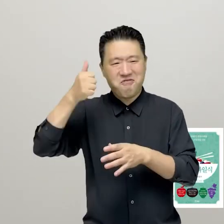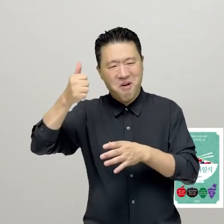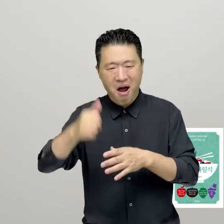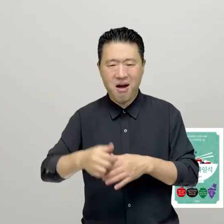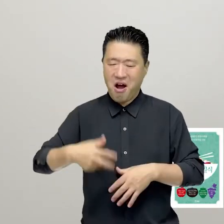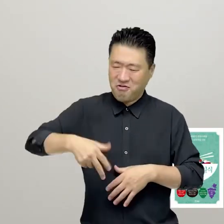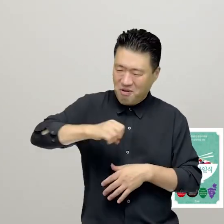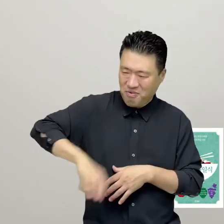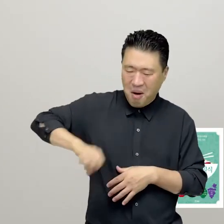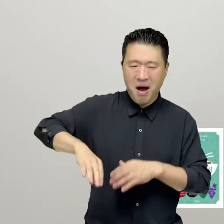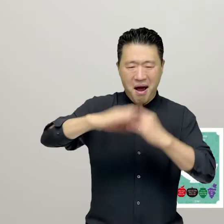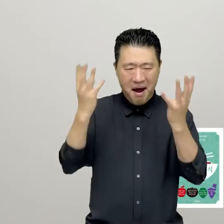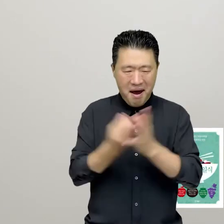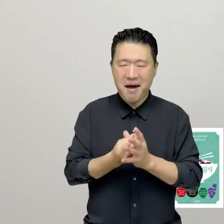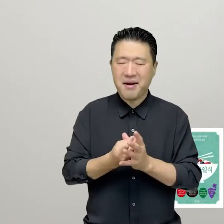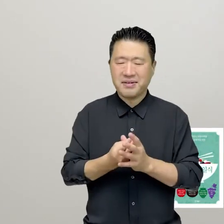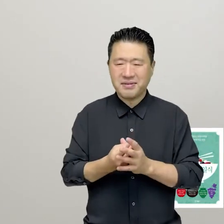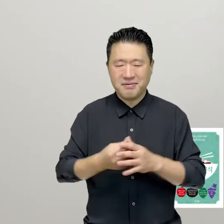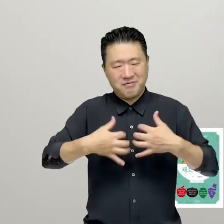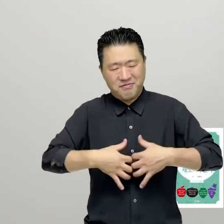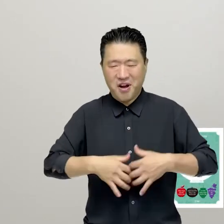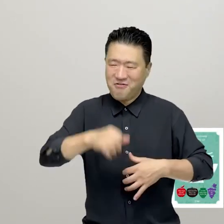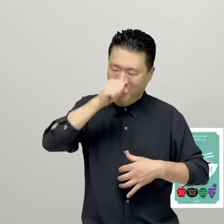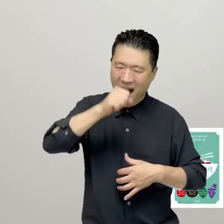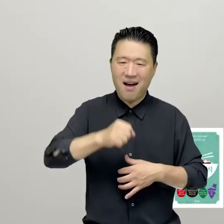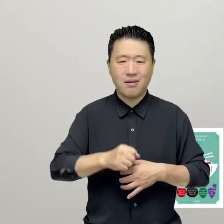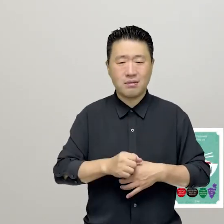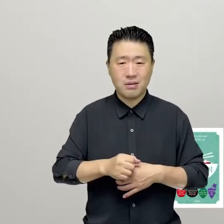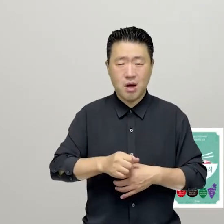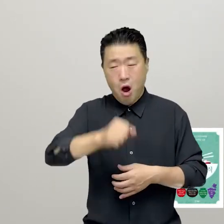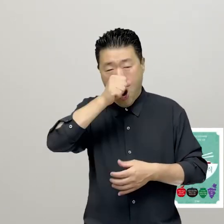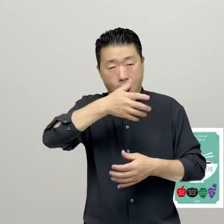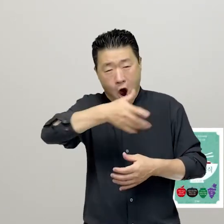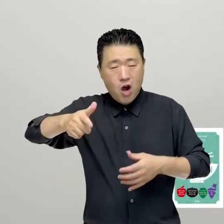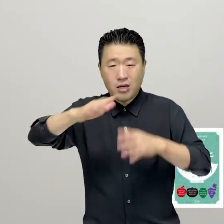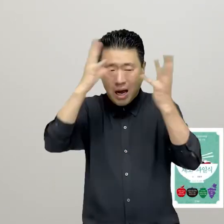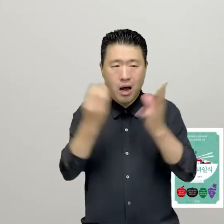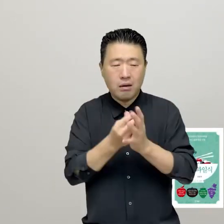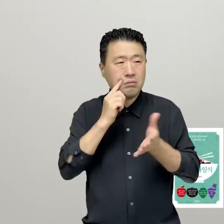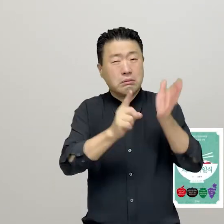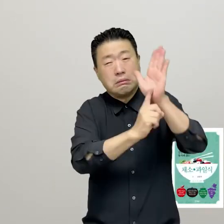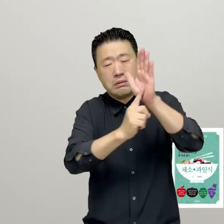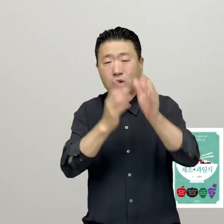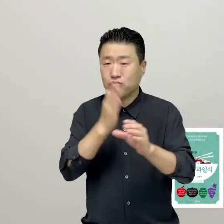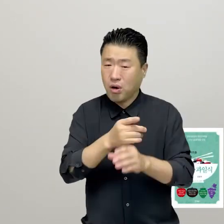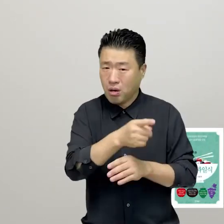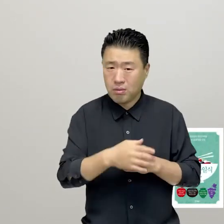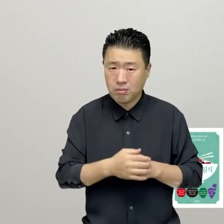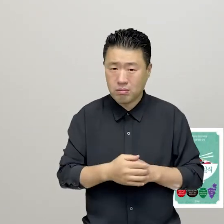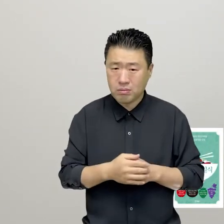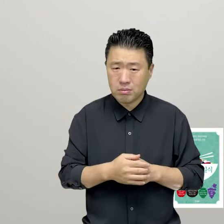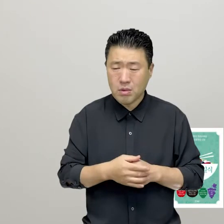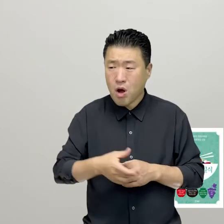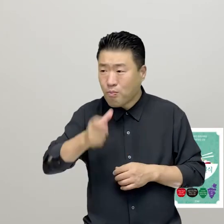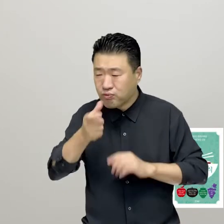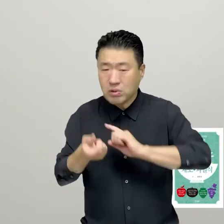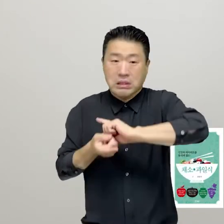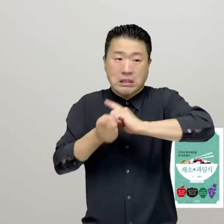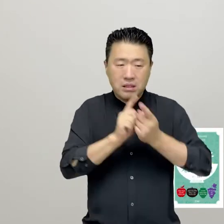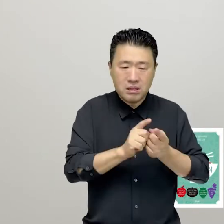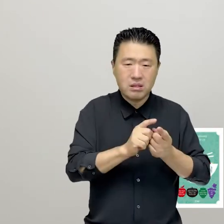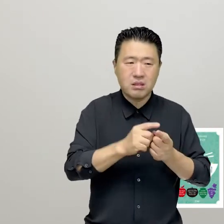물질이다, 이뇨작용을 통해 대변 활동을 좋게 만든다, 이러한 것들만 부각이 되고 있는데요. 이미 물